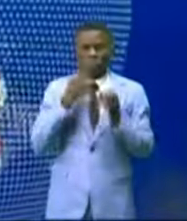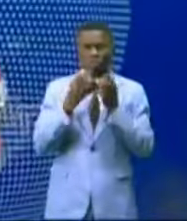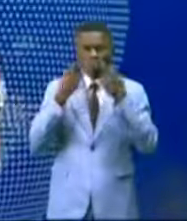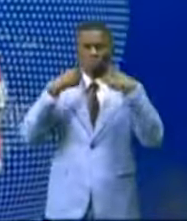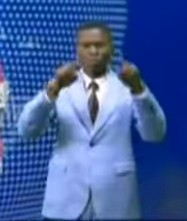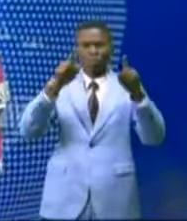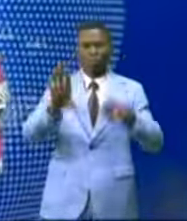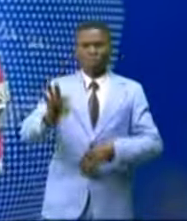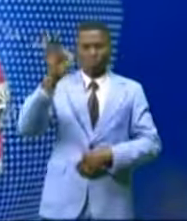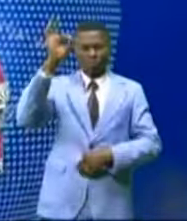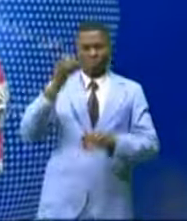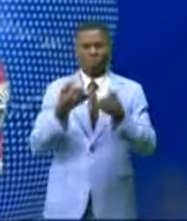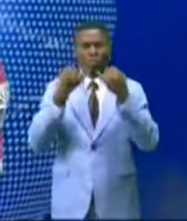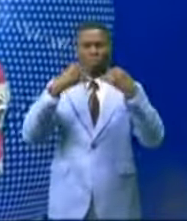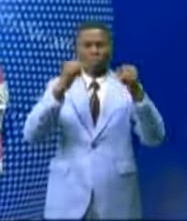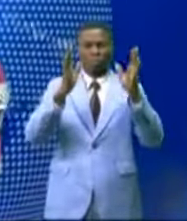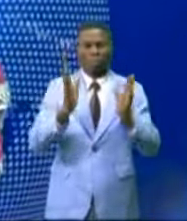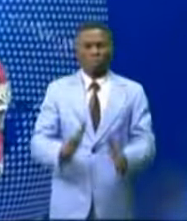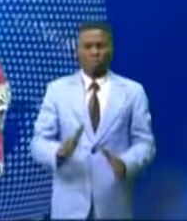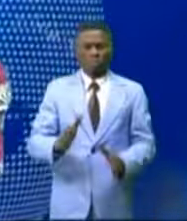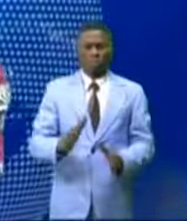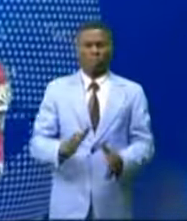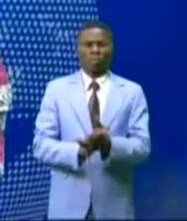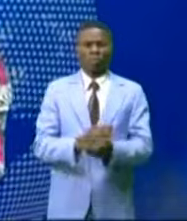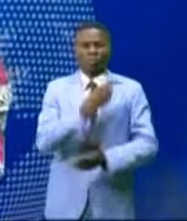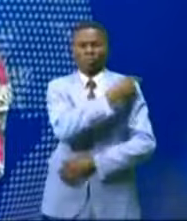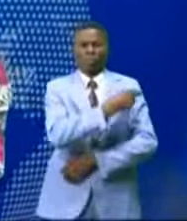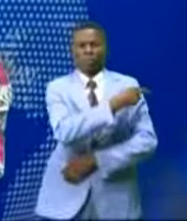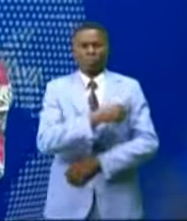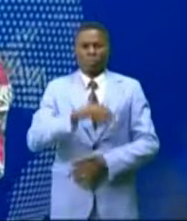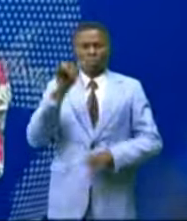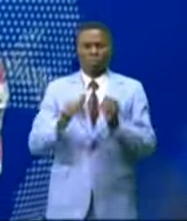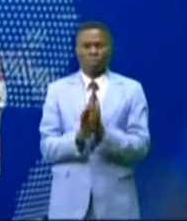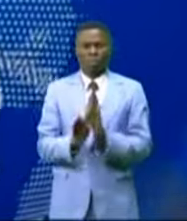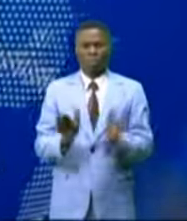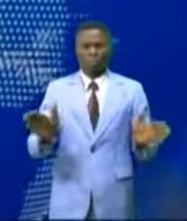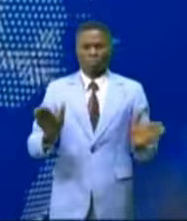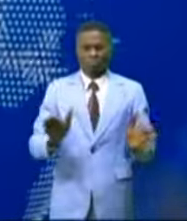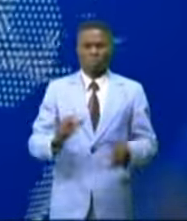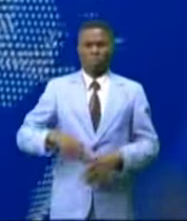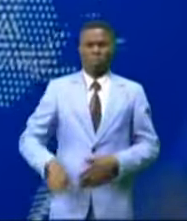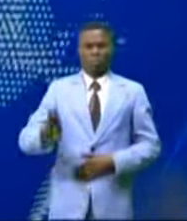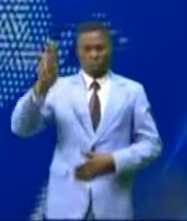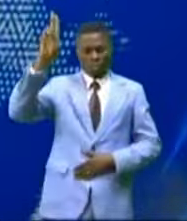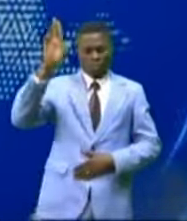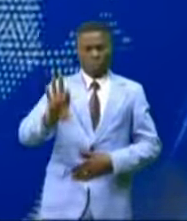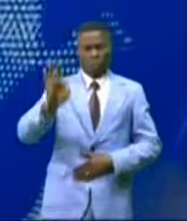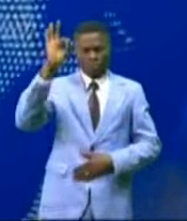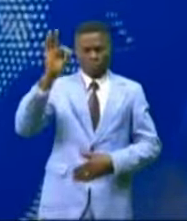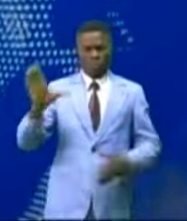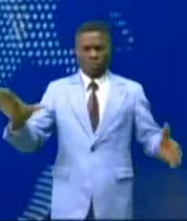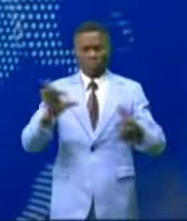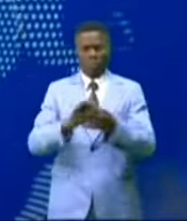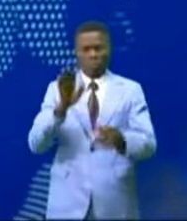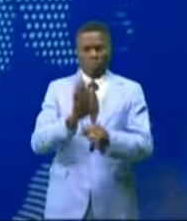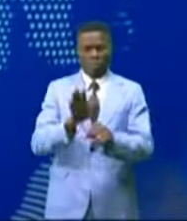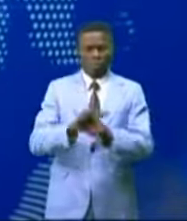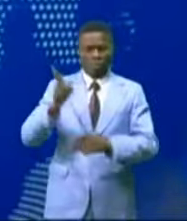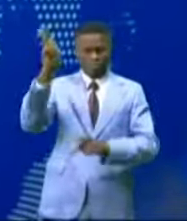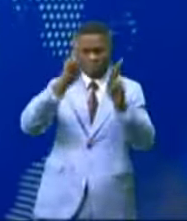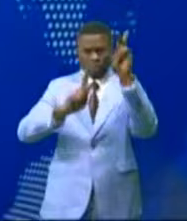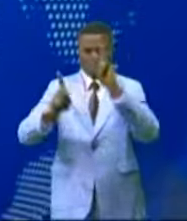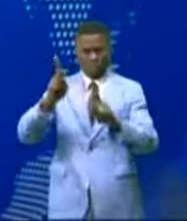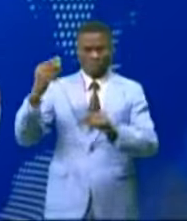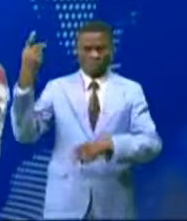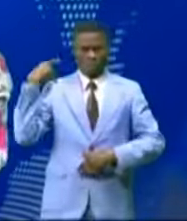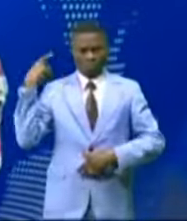choix de son informateur Augustin Kabuya secrétaire général de l'UDPS doit identifier une coalition majoritaire à l'Assemblée nationale